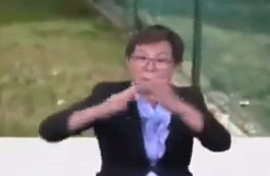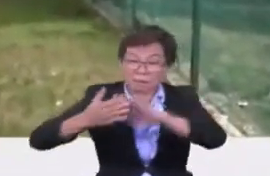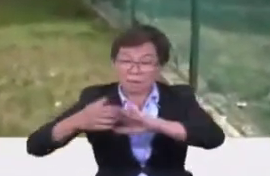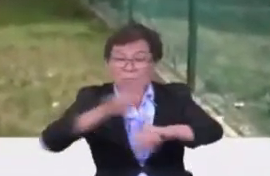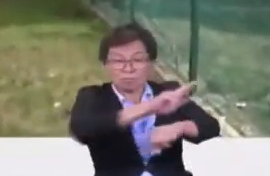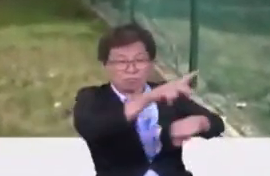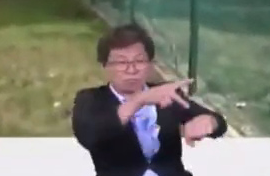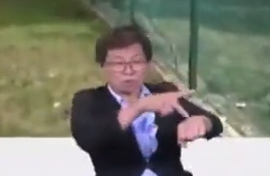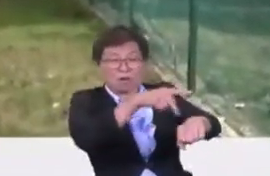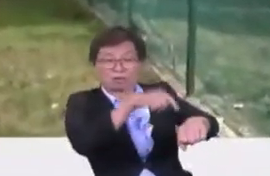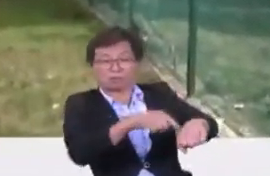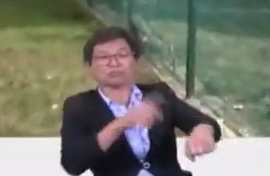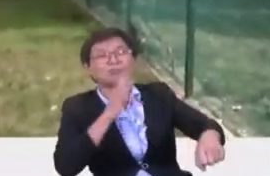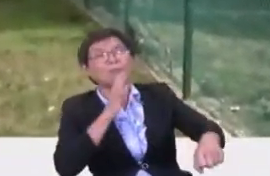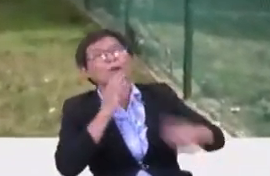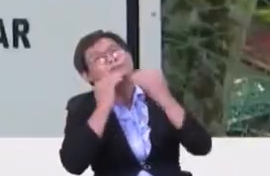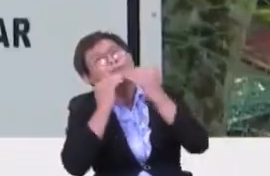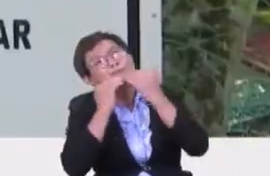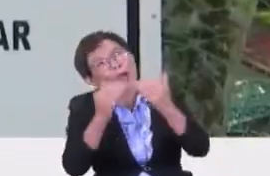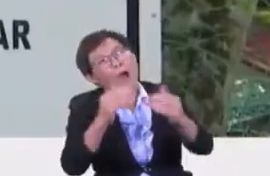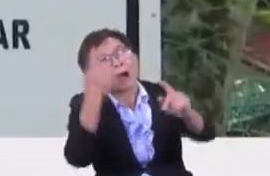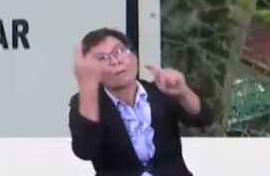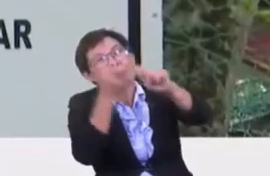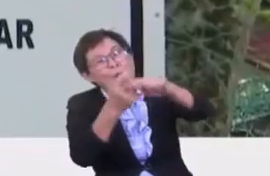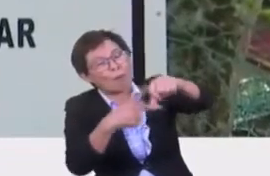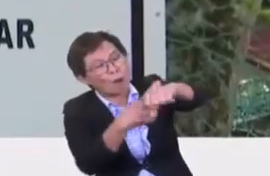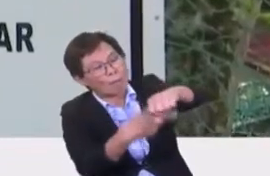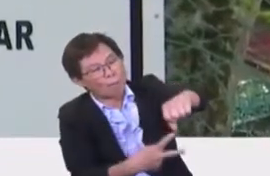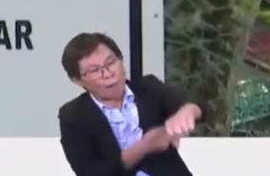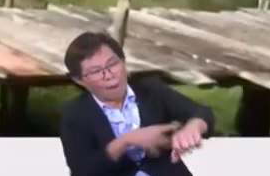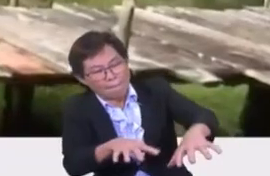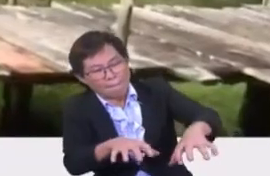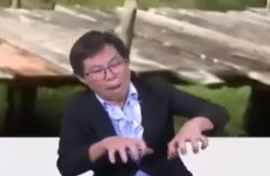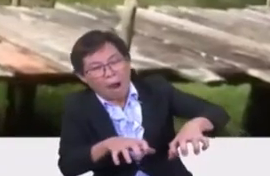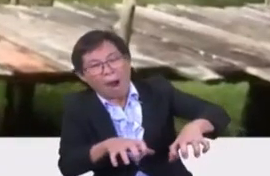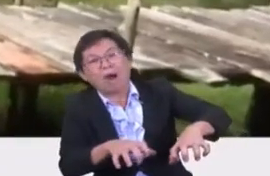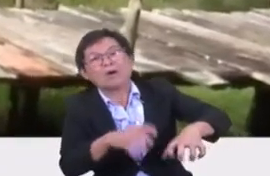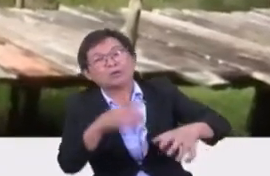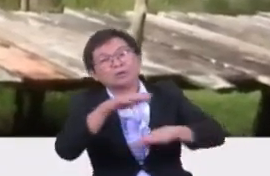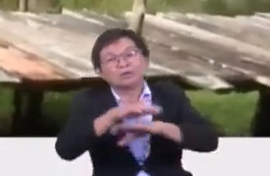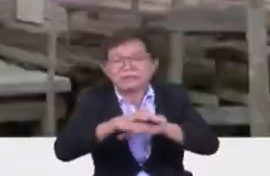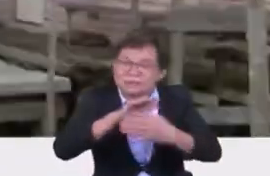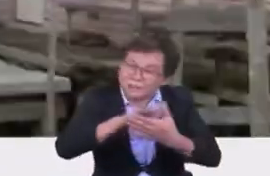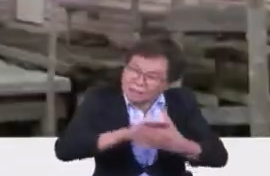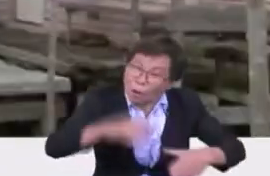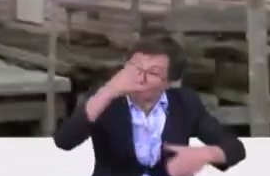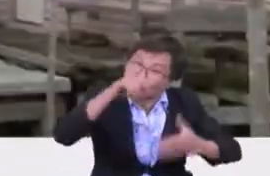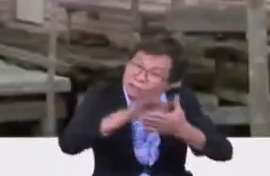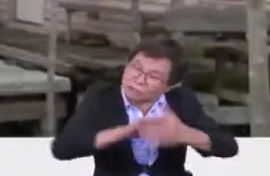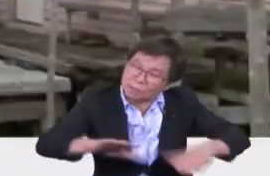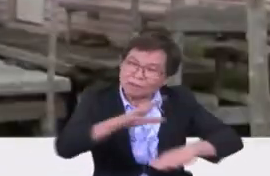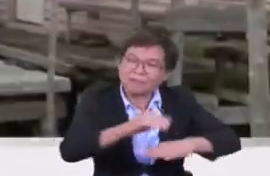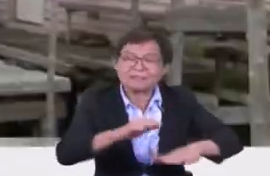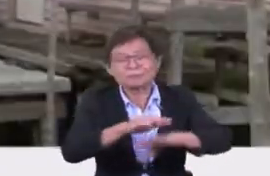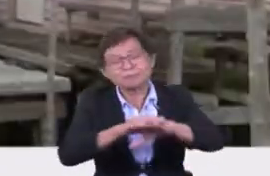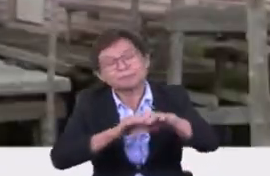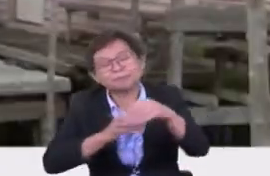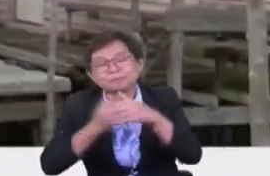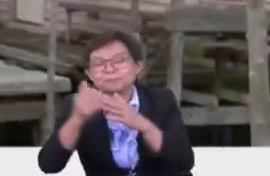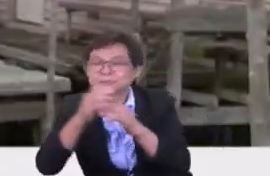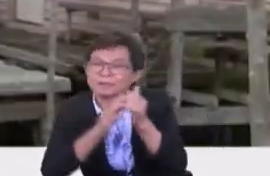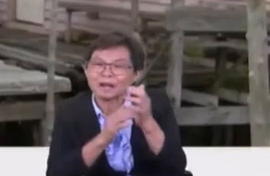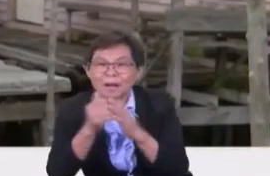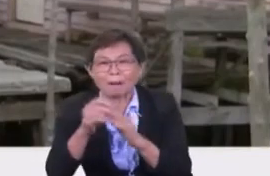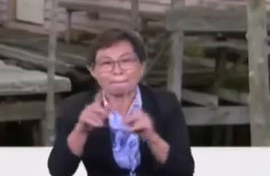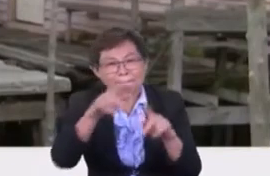rasa syukur mendapat kemudahan jembatan konkret demi keselamatan dan kesuksesan penduduk semua klub Pondok Kampung kami bersyukur